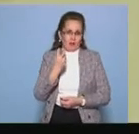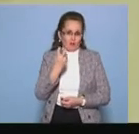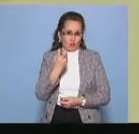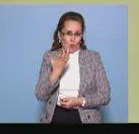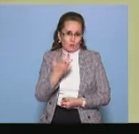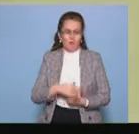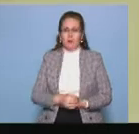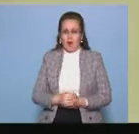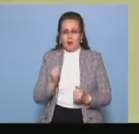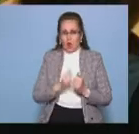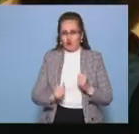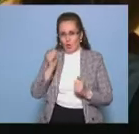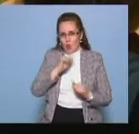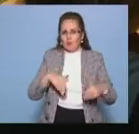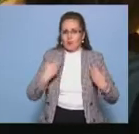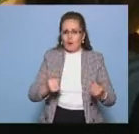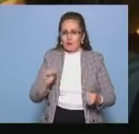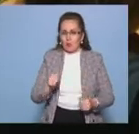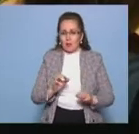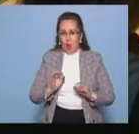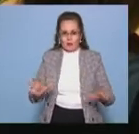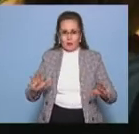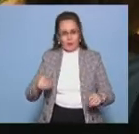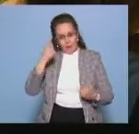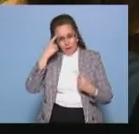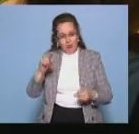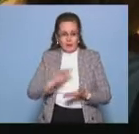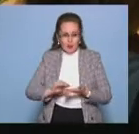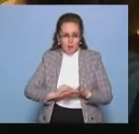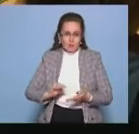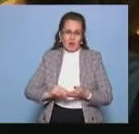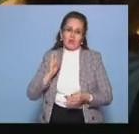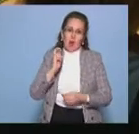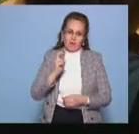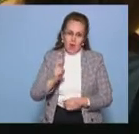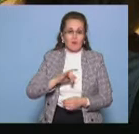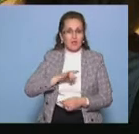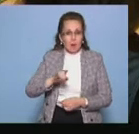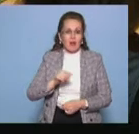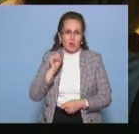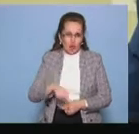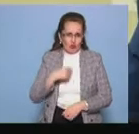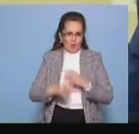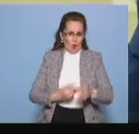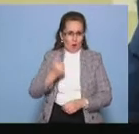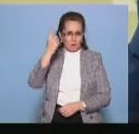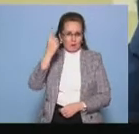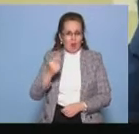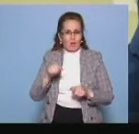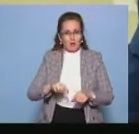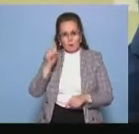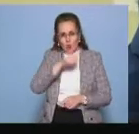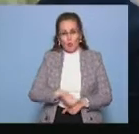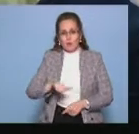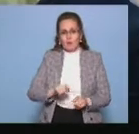год организаторы предлагают самые неожиданные идеи. Диктант уже писали в трамваях, самолетах и даже в космосе. А в этом году Удмуртия